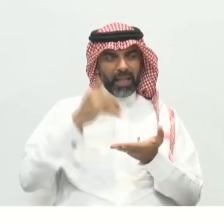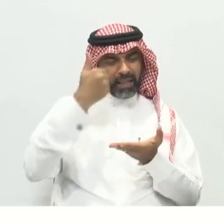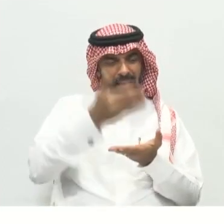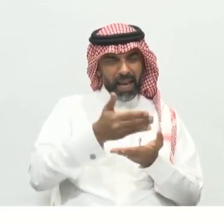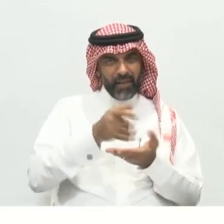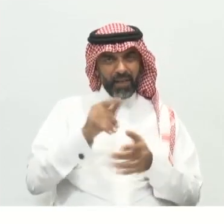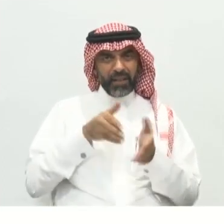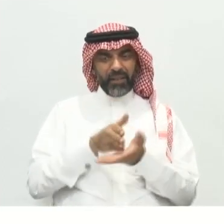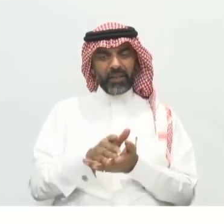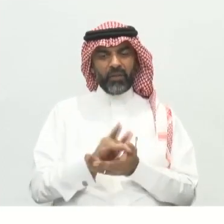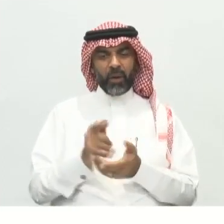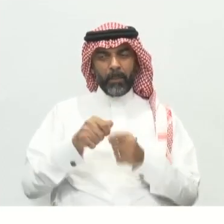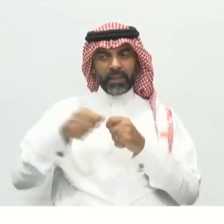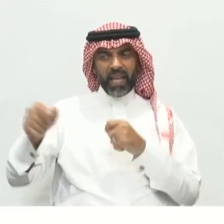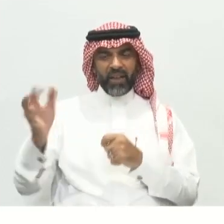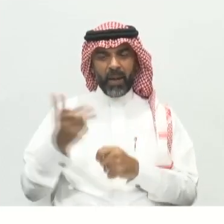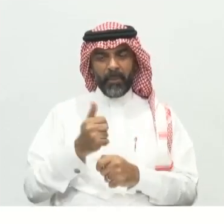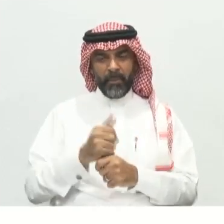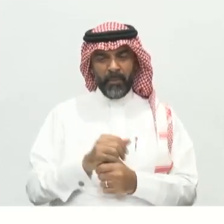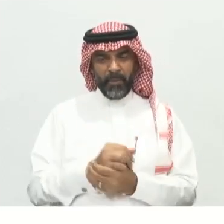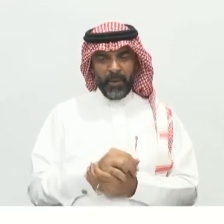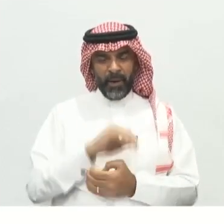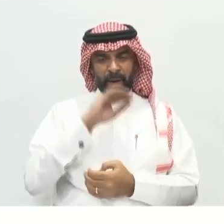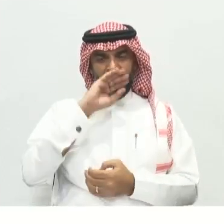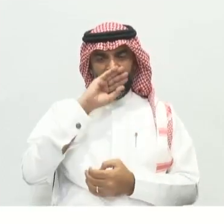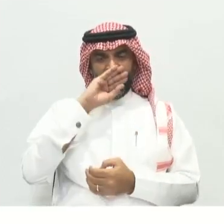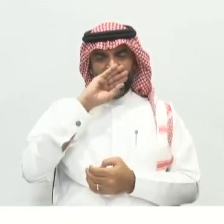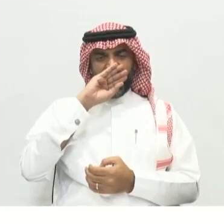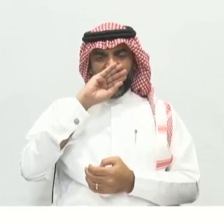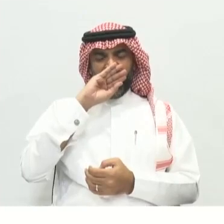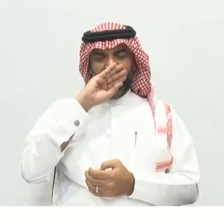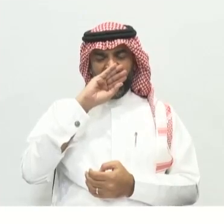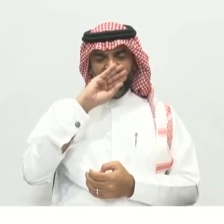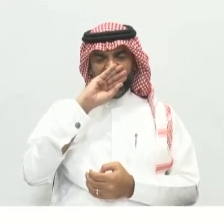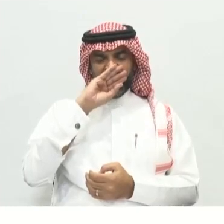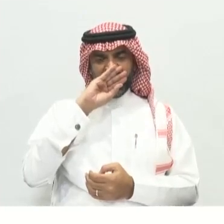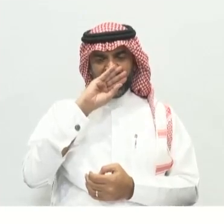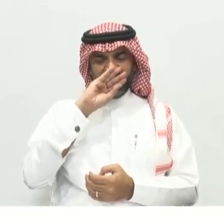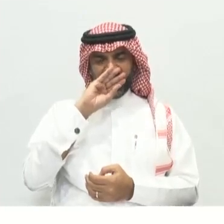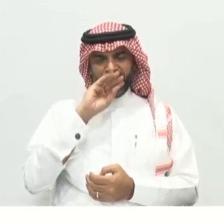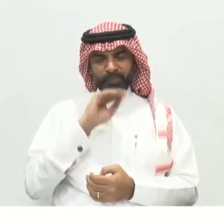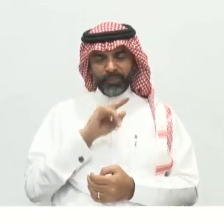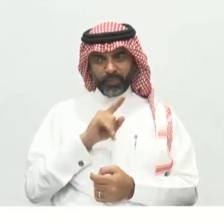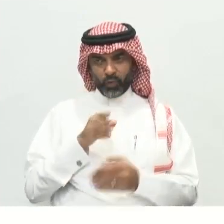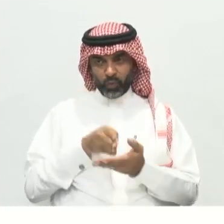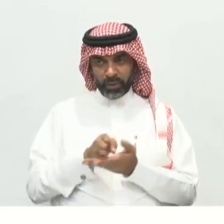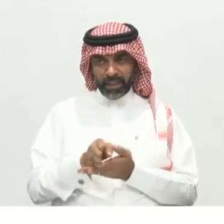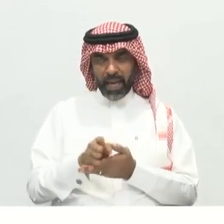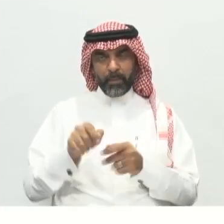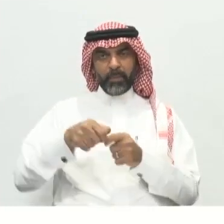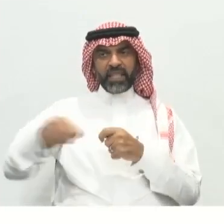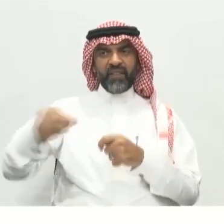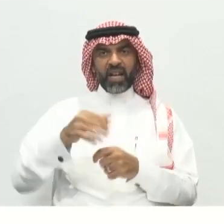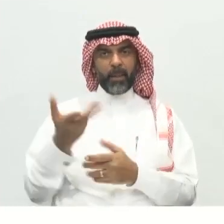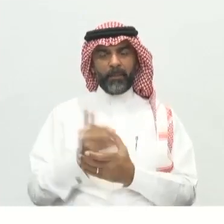المسار المسافه ستكون او نقوم هنا باضافه المسافات الم كل مسار سنقوم باضافه المسافه